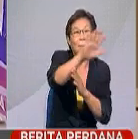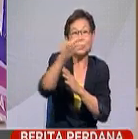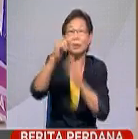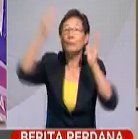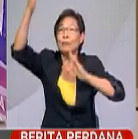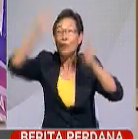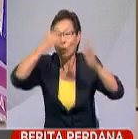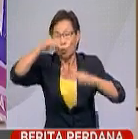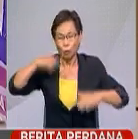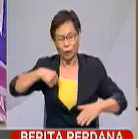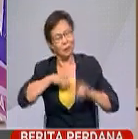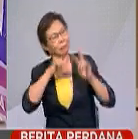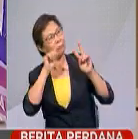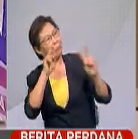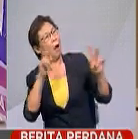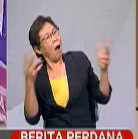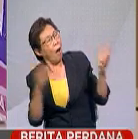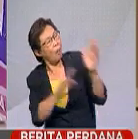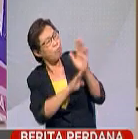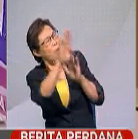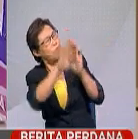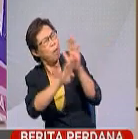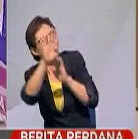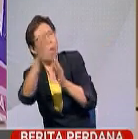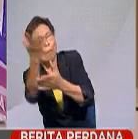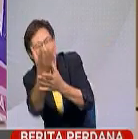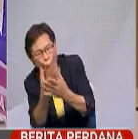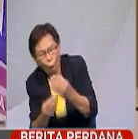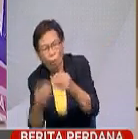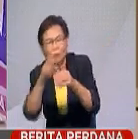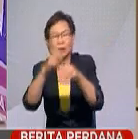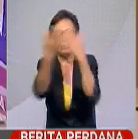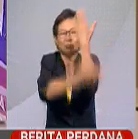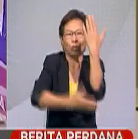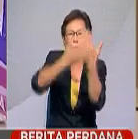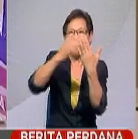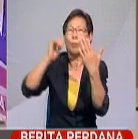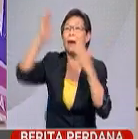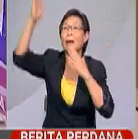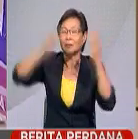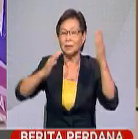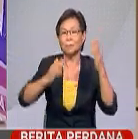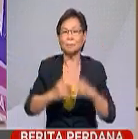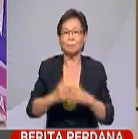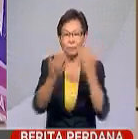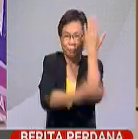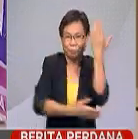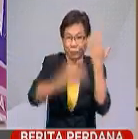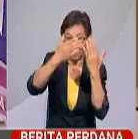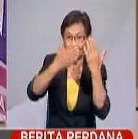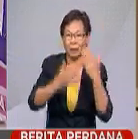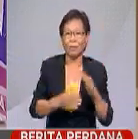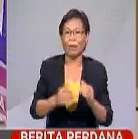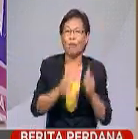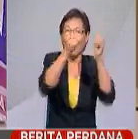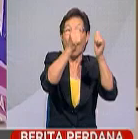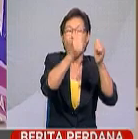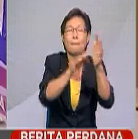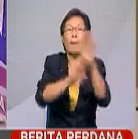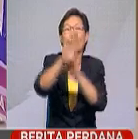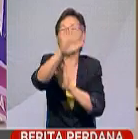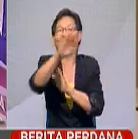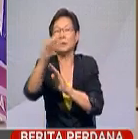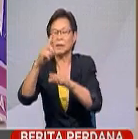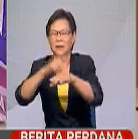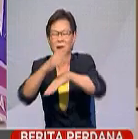ini adalah untuk kita melihat bagaimana pembangunan ini dapat diterapkan di seluruh negara. Buat masa ini, secara asasnya perintis bagi pembangunan 5G ini